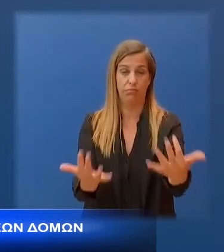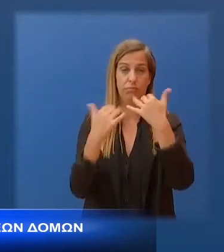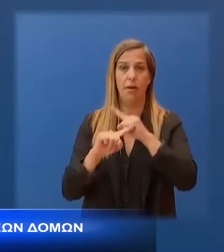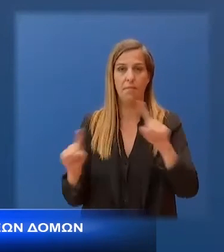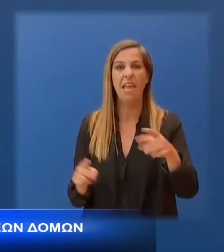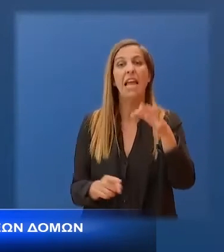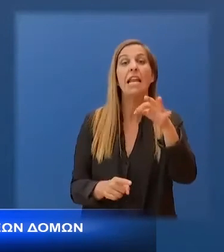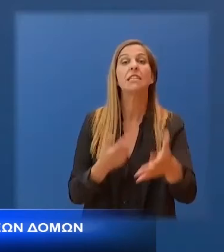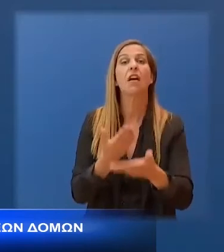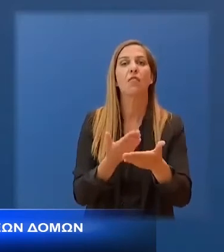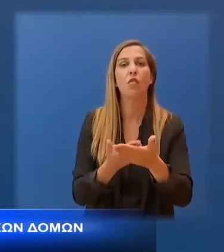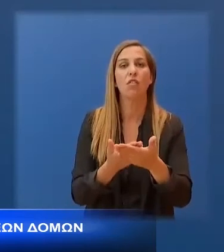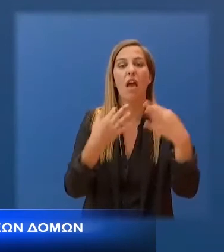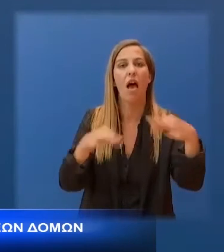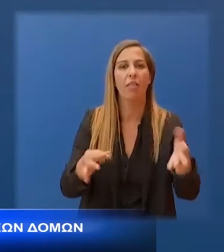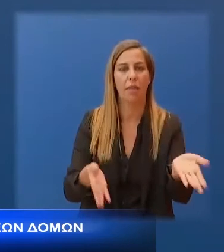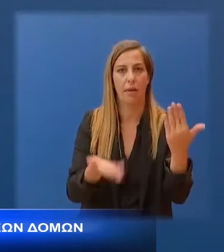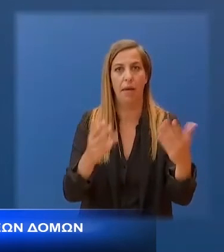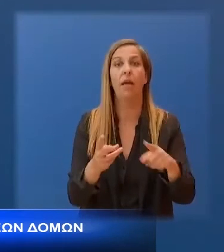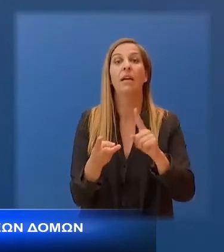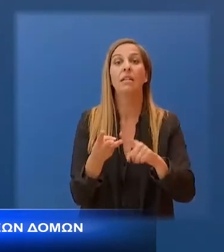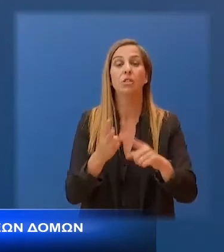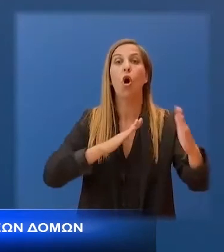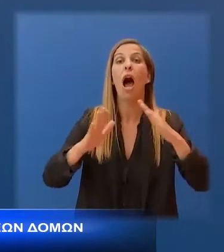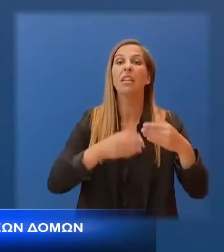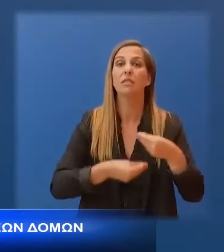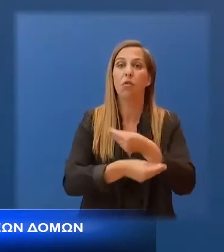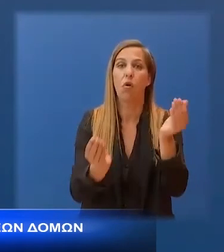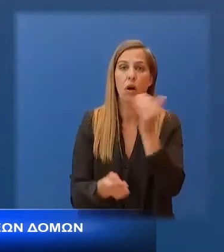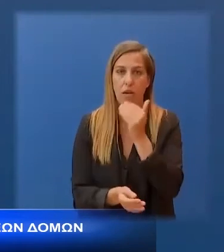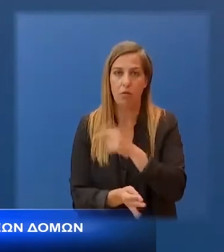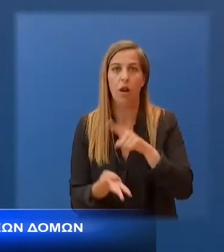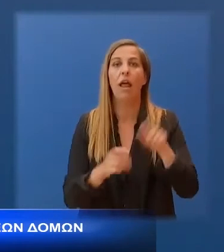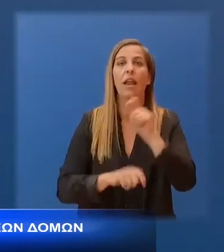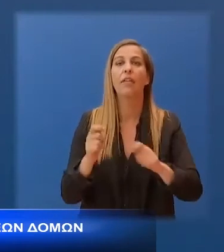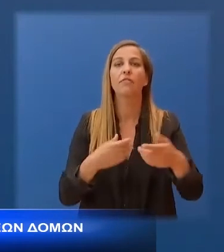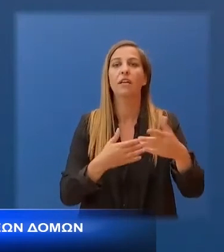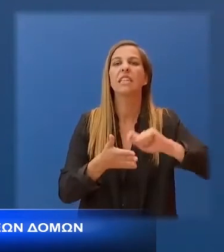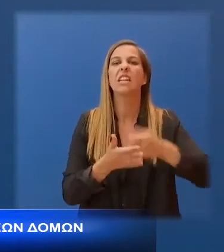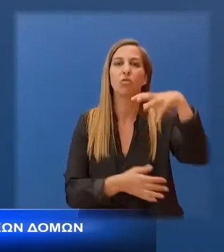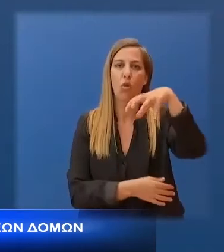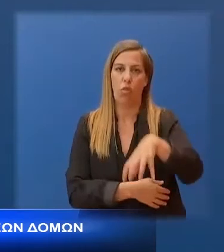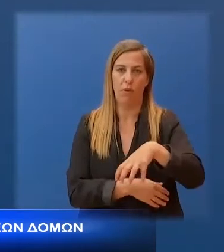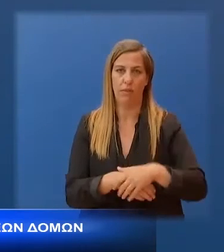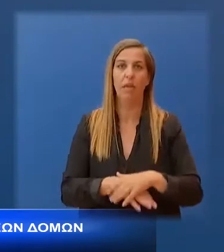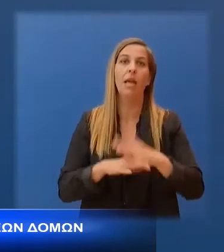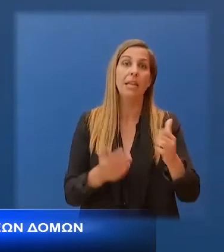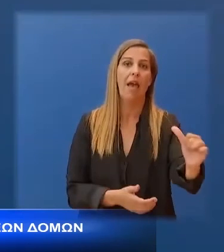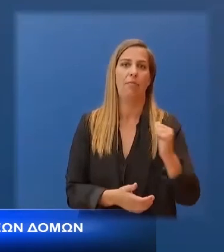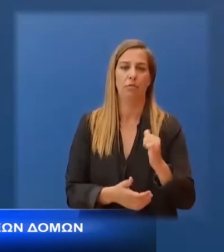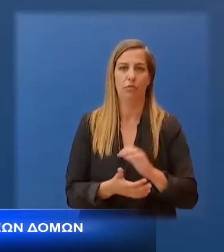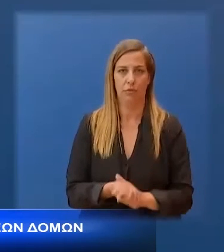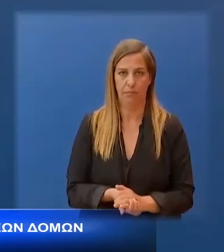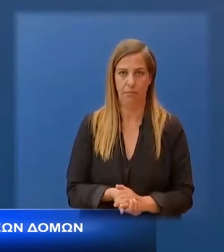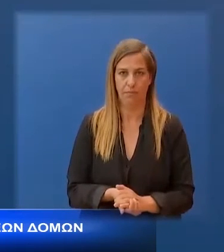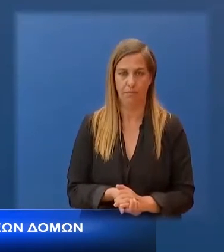νησιών, επίσπευση διαδικασιών ασύλου, δημιουργία κλειστών δομών, επιστροφές. Το τελευταίο